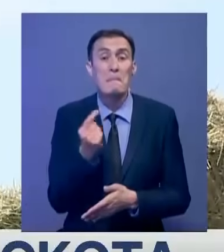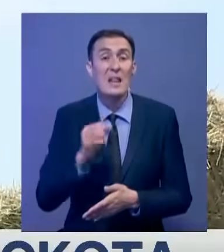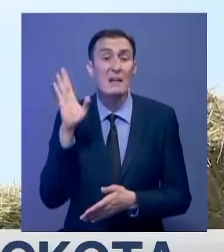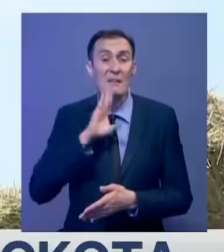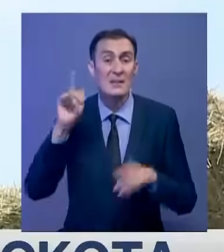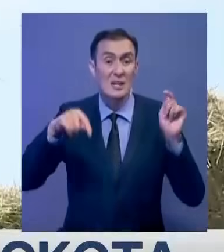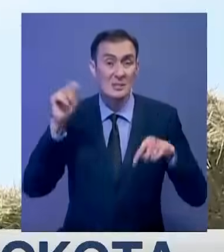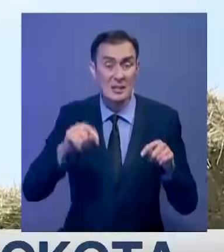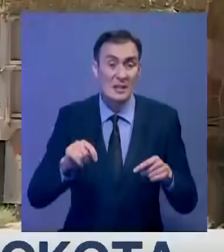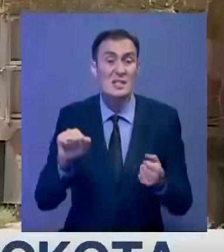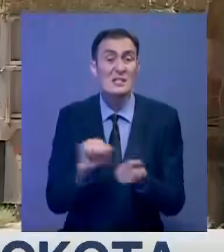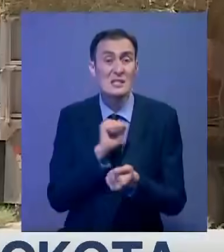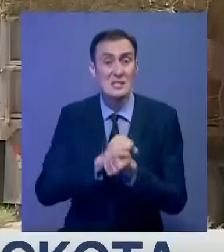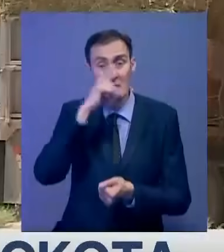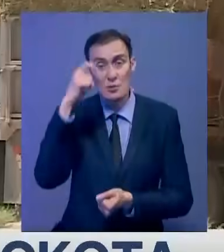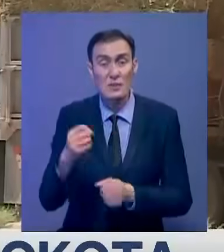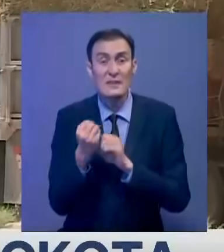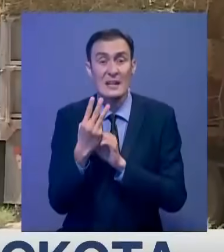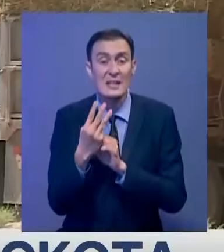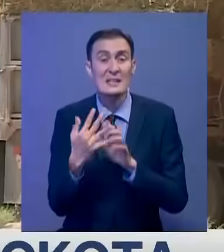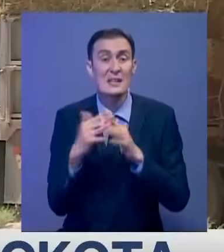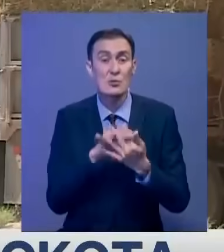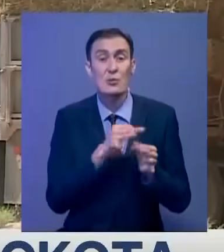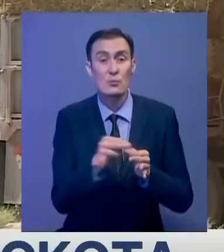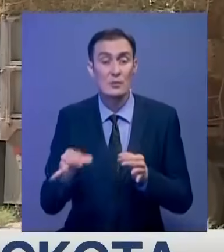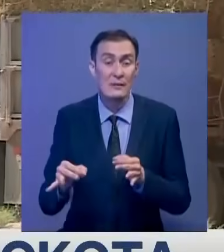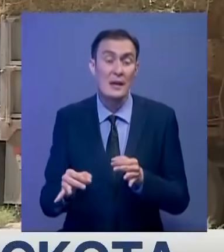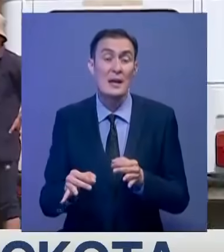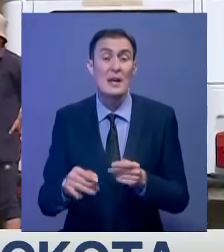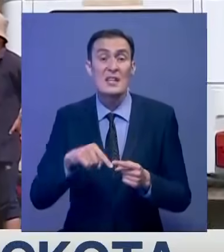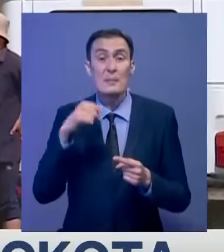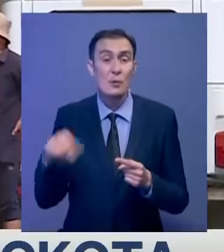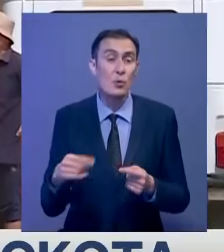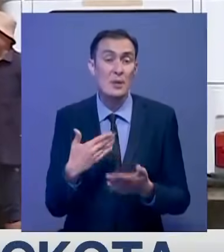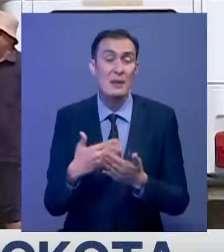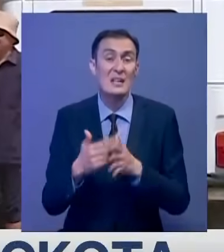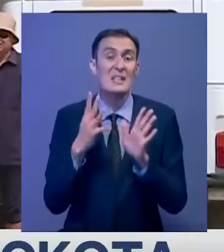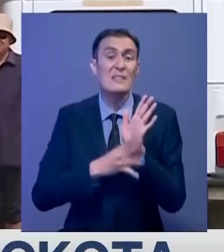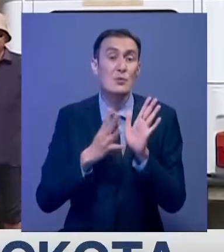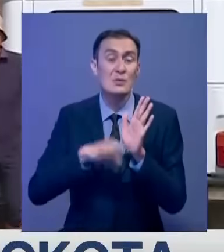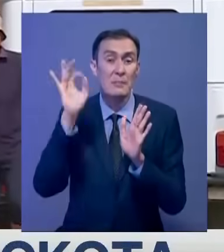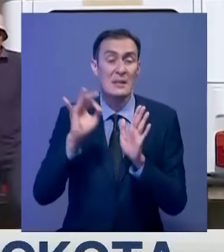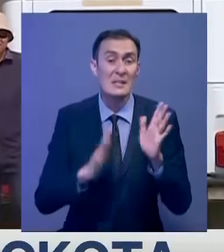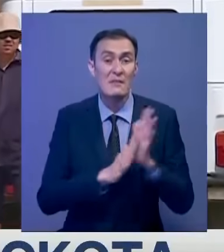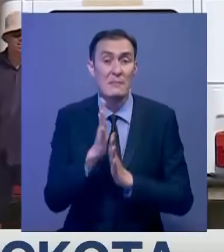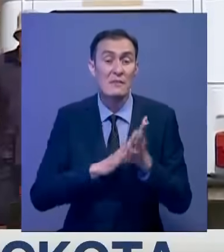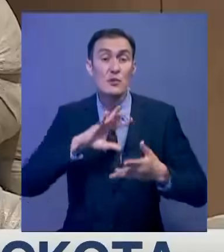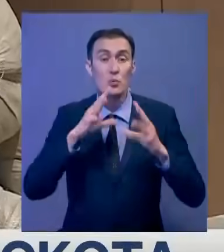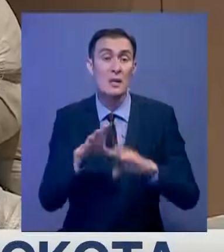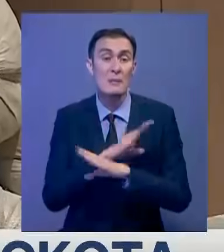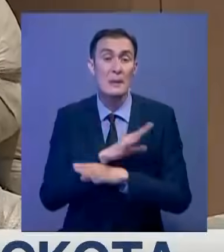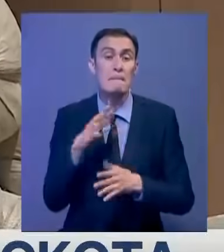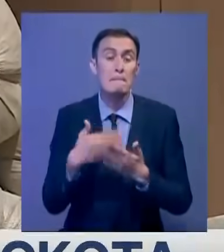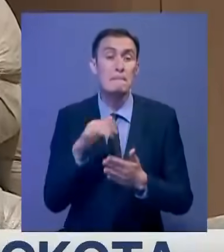количества осадков и последующей засухой в 13 населенных пунктах непригодными остались порядка 90% пастбищ. В результате